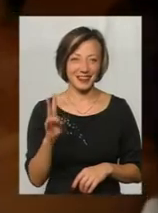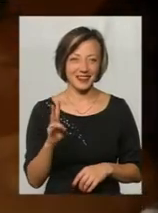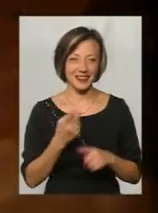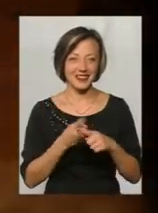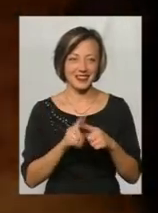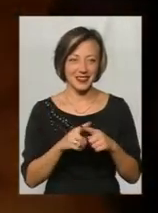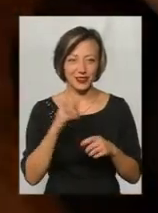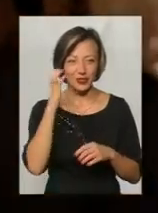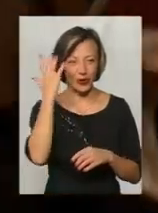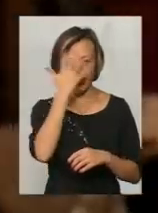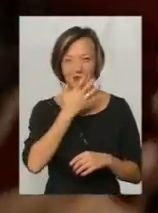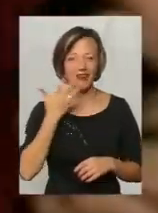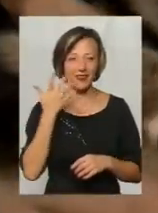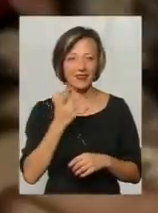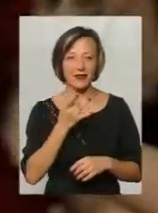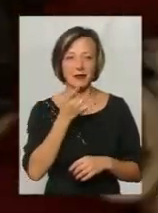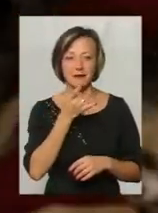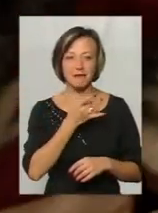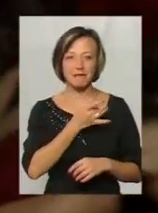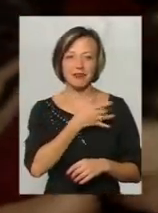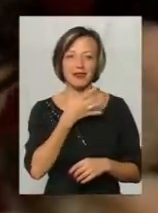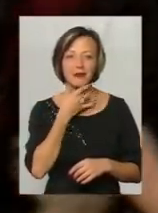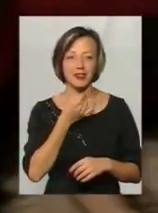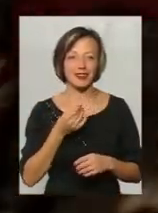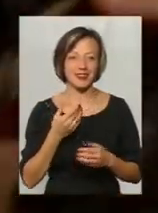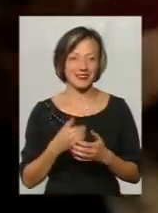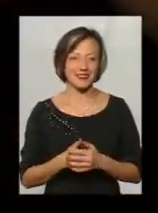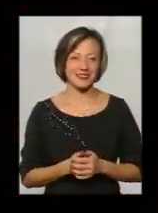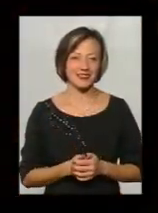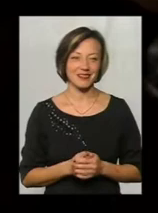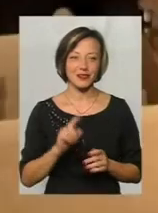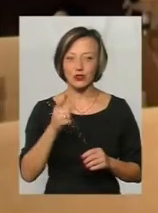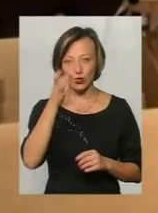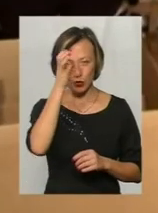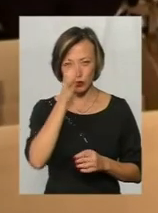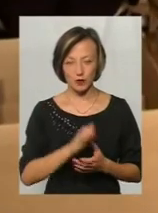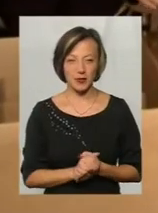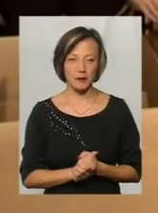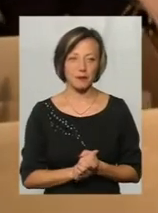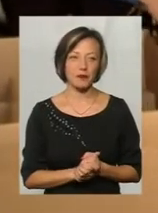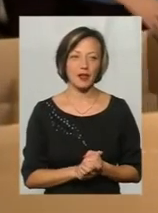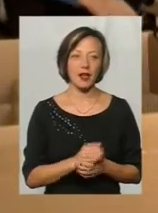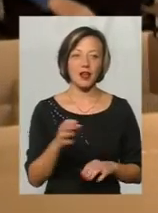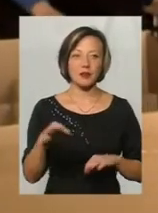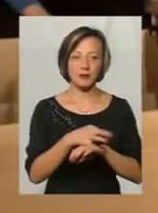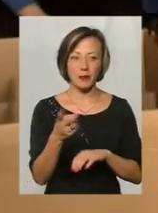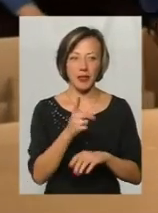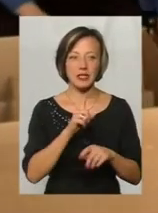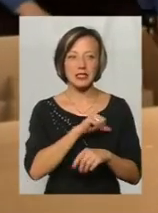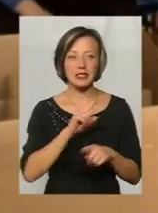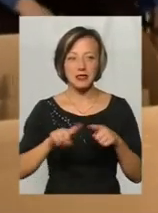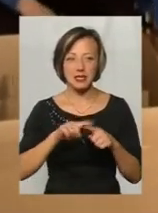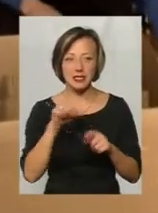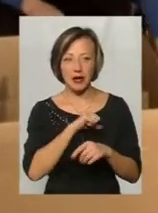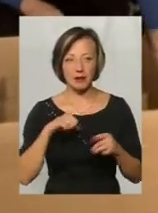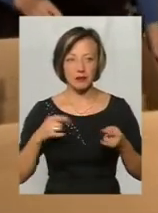Дивіться, він чернявий такий, у нього біла борідка така от гарна. Він дуже розумний. Роман та Христина незабаром самі стануть